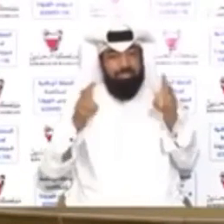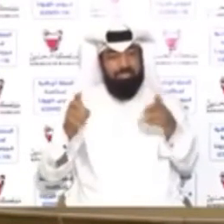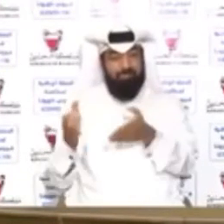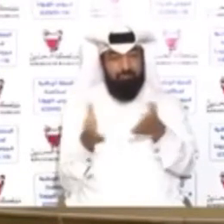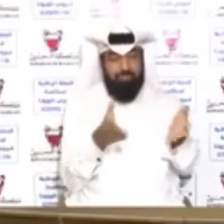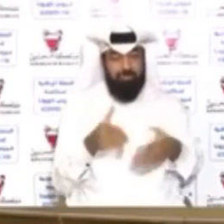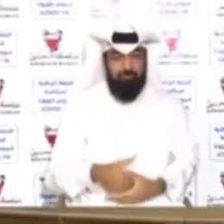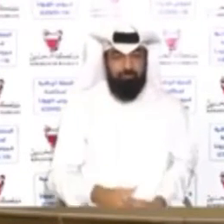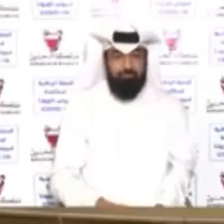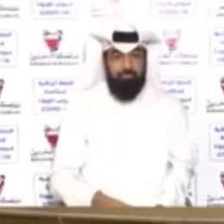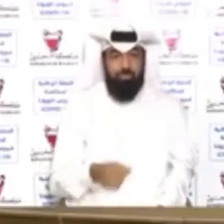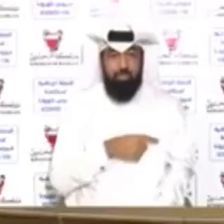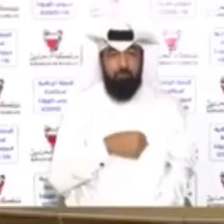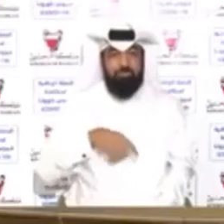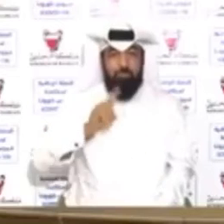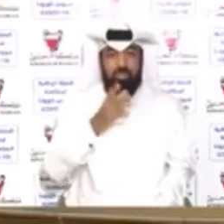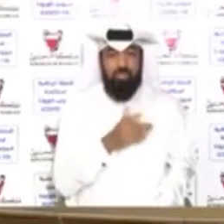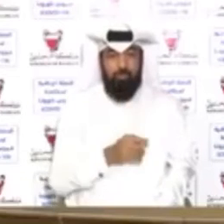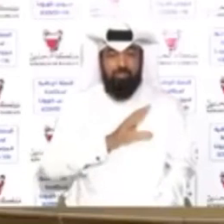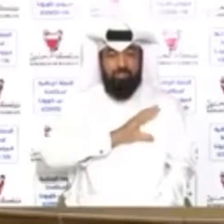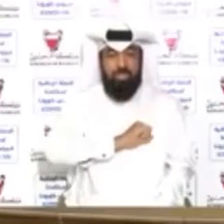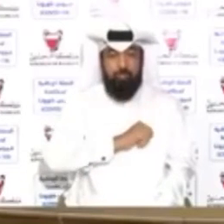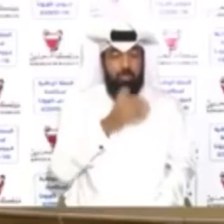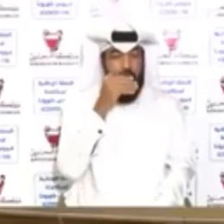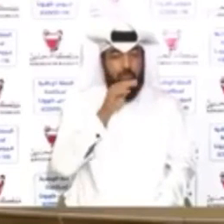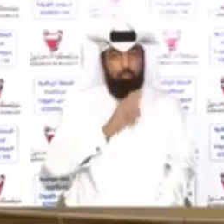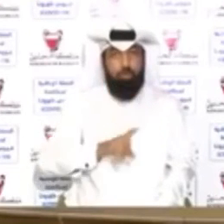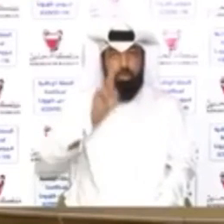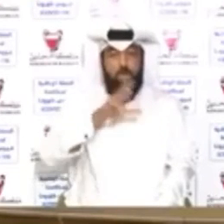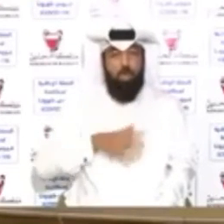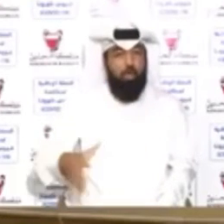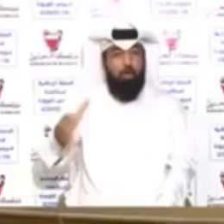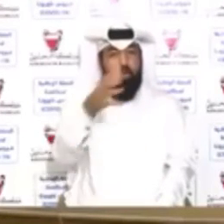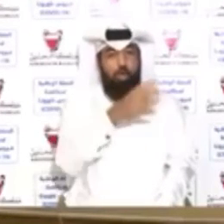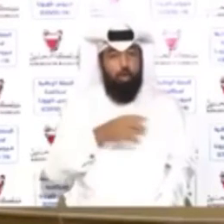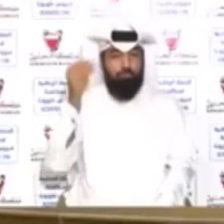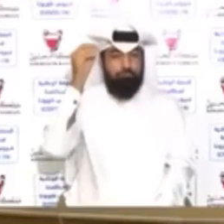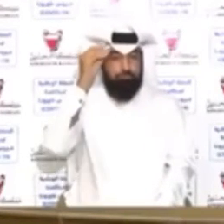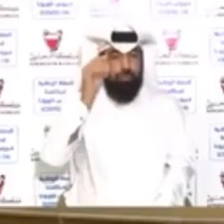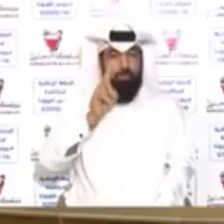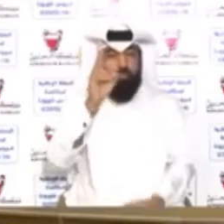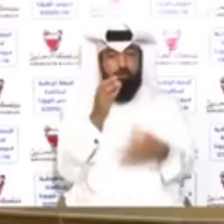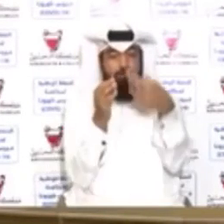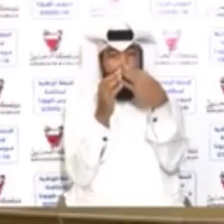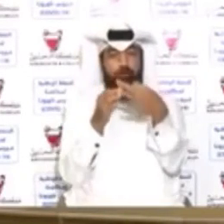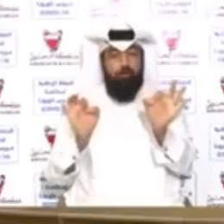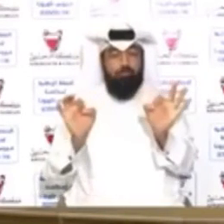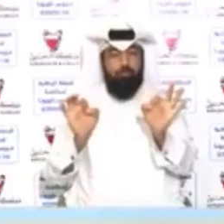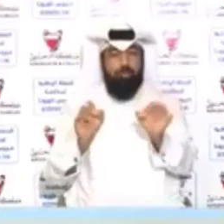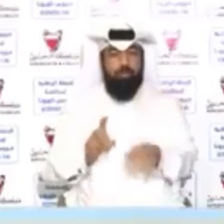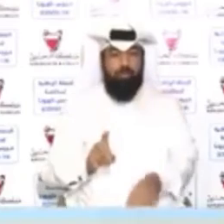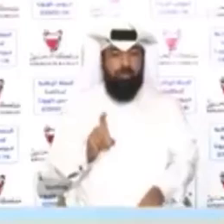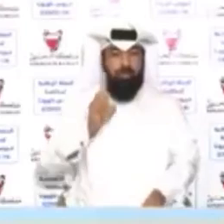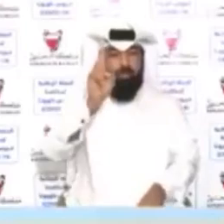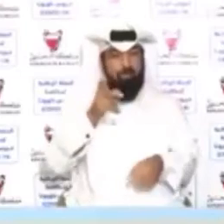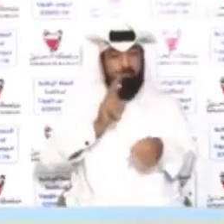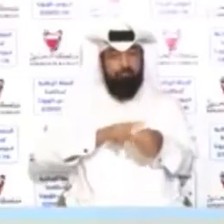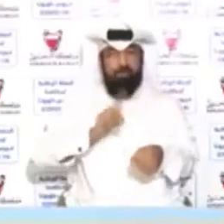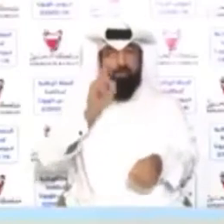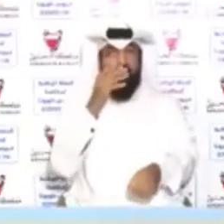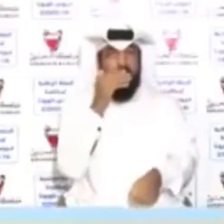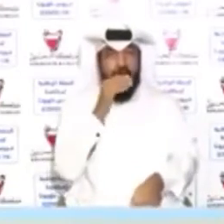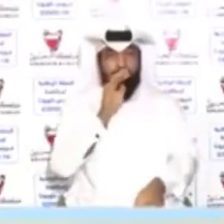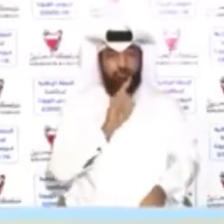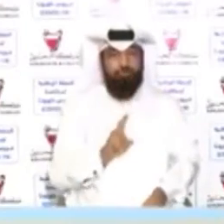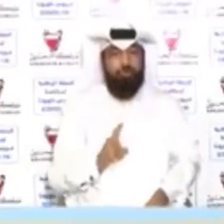الرحيم. الحمد لله الذي أحاط بكل شيء علما وقهر كل مخلوق عزة وحكمة، أحمده على نعمه التي